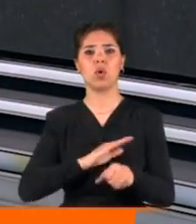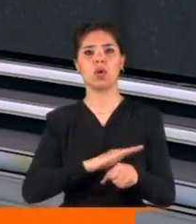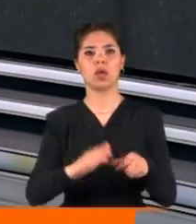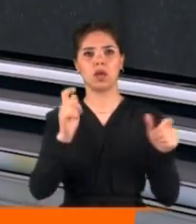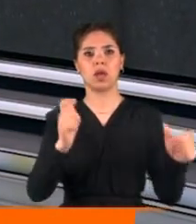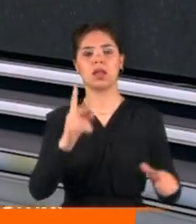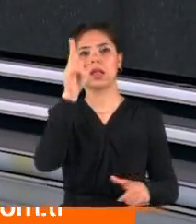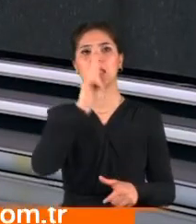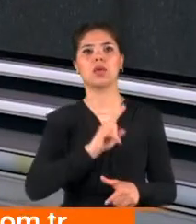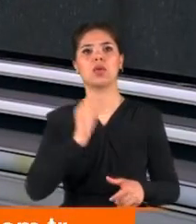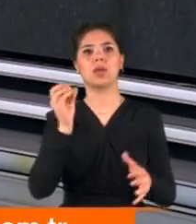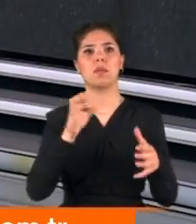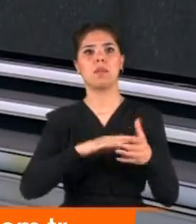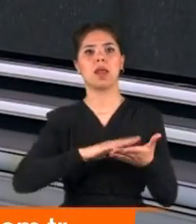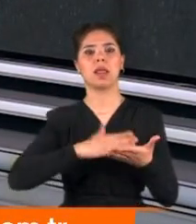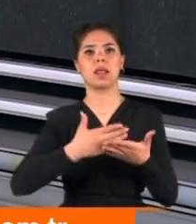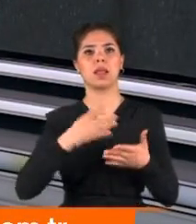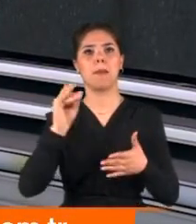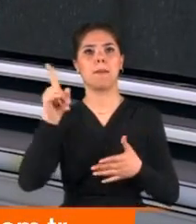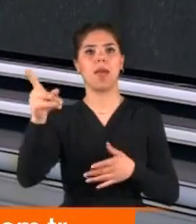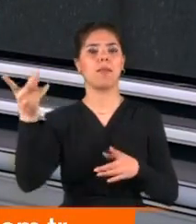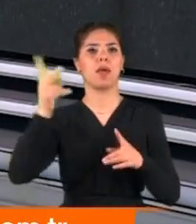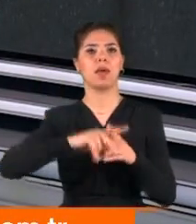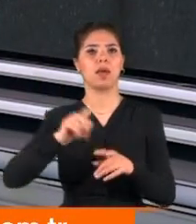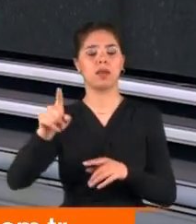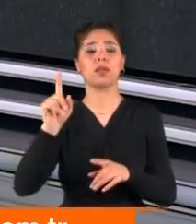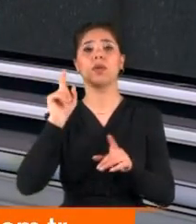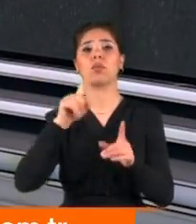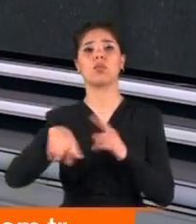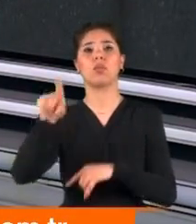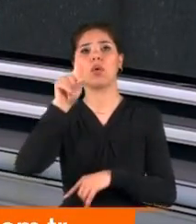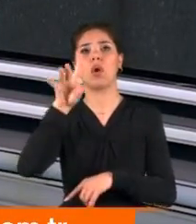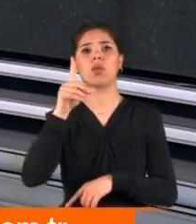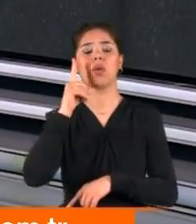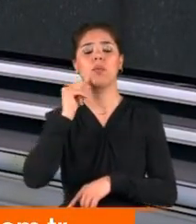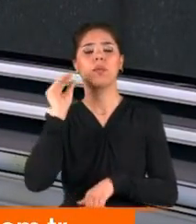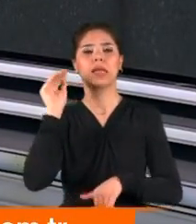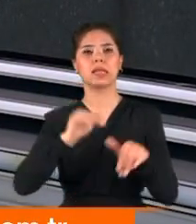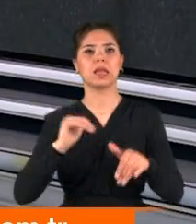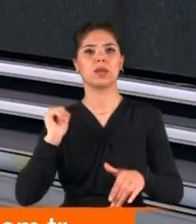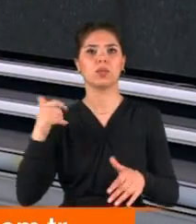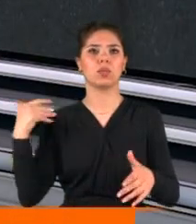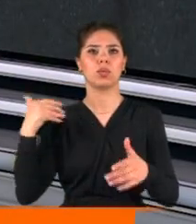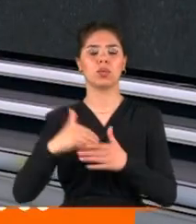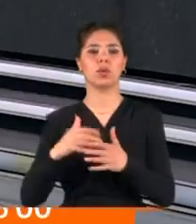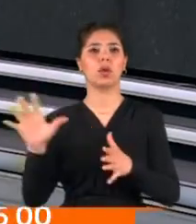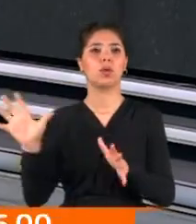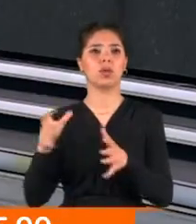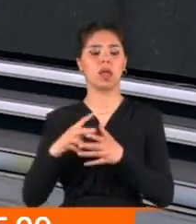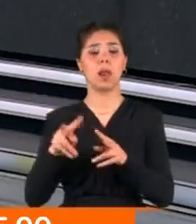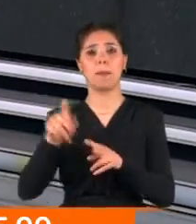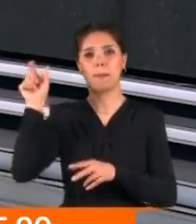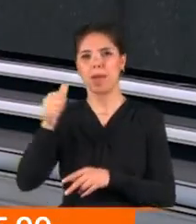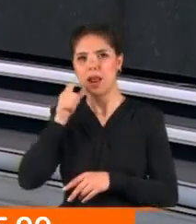200 İYİ Partili istifa edip MHP'ye geçti. Kulislerde 14 Mayıs seçim gününe kadar Akşener'in hem teşkilatlarda hem